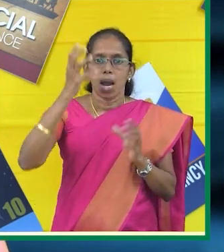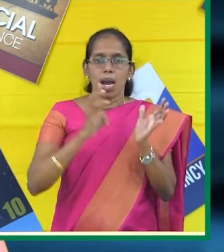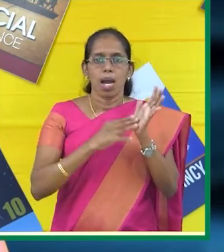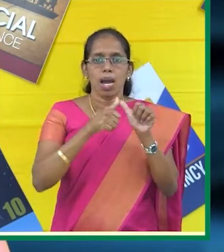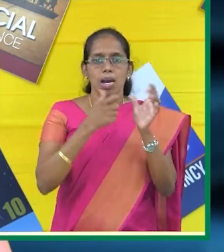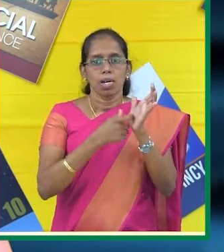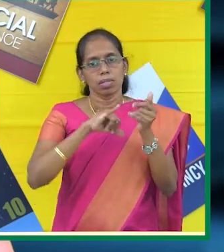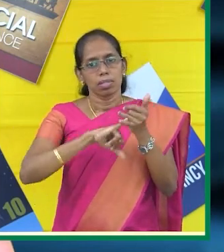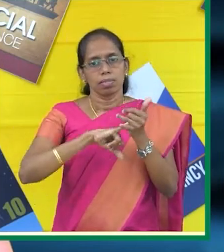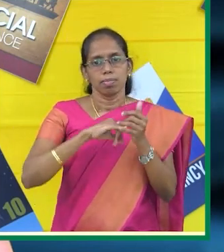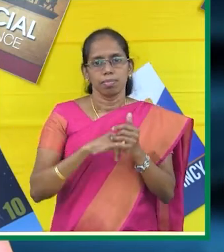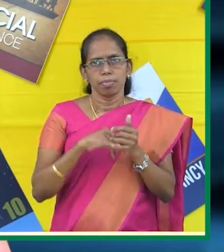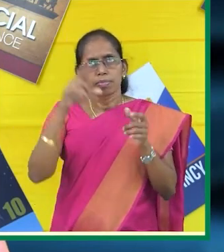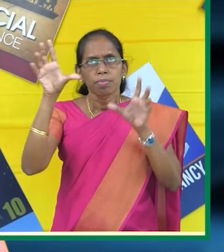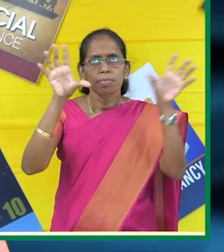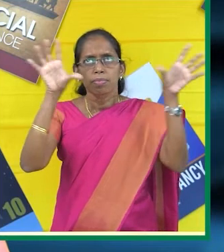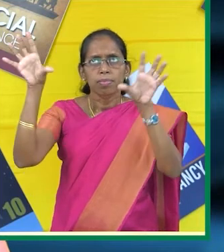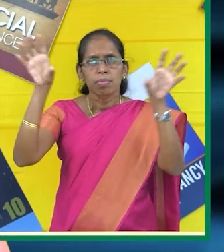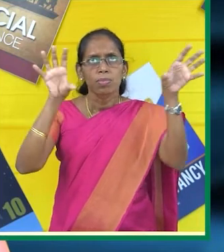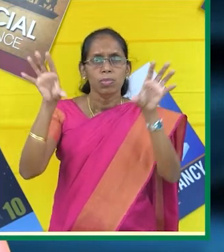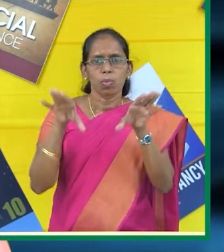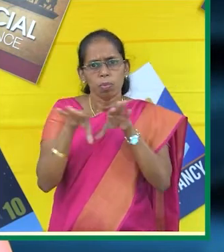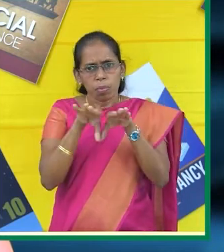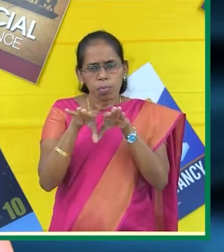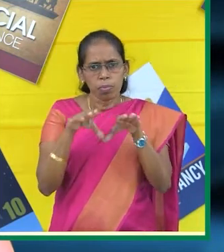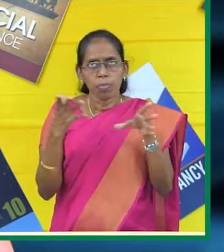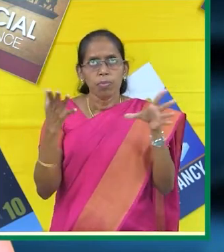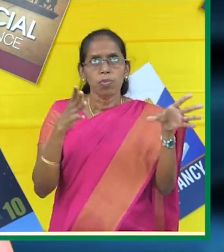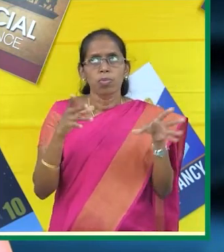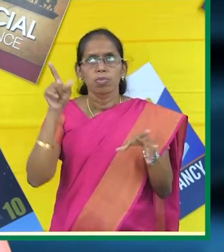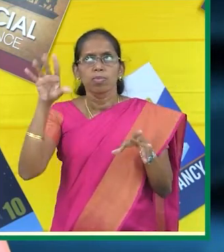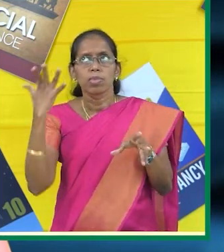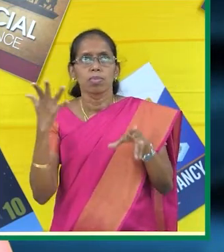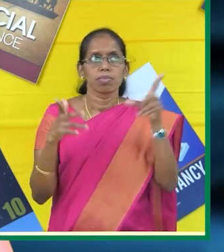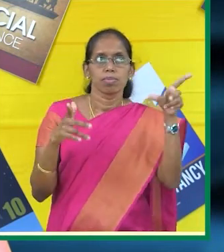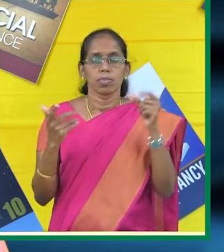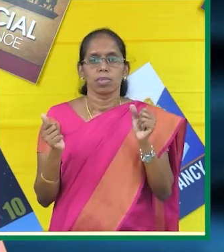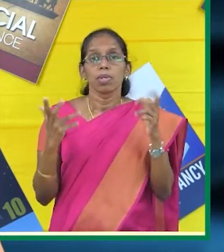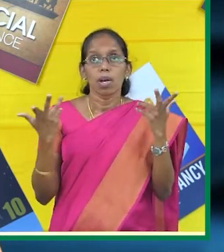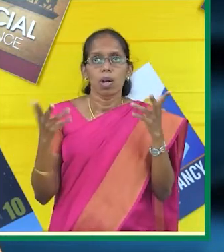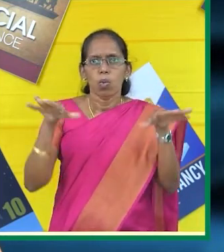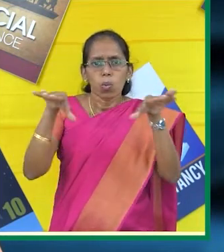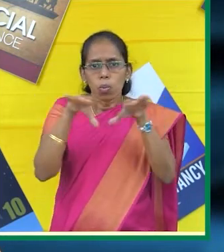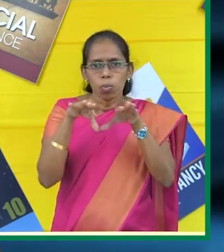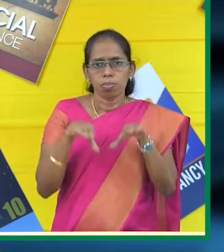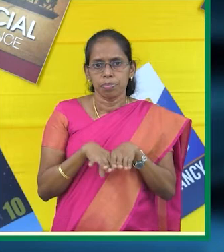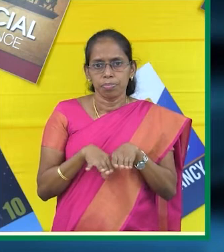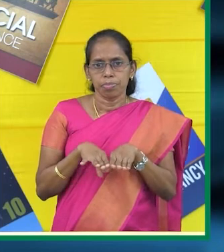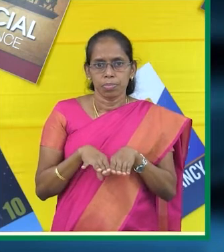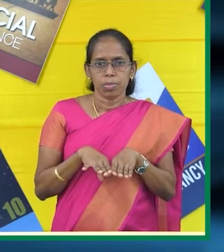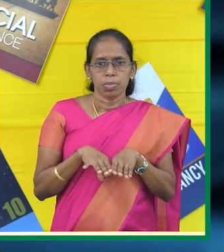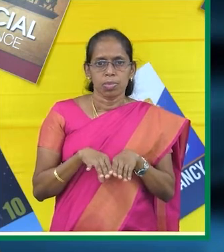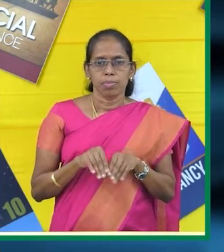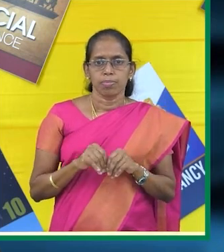இங்கிருந்து அதை ஒப்பிடுகிற நிலை வருகிறது. ஒப்பிடுகிறார்கள் மூனில் எப்படி இருக்கிறது அல்லது மார்ஸில் எப்படி இருக்கிறது நிலை என்பதை